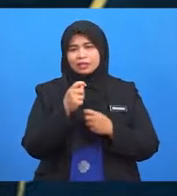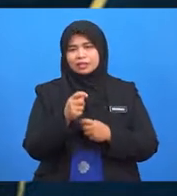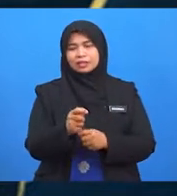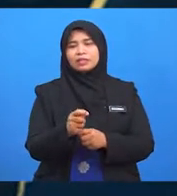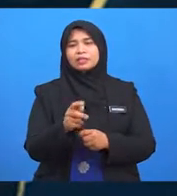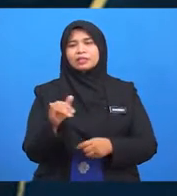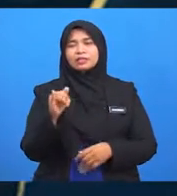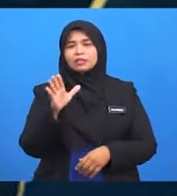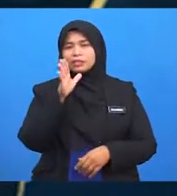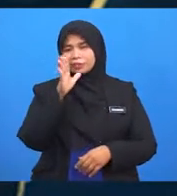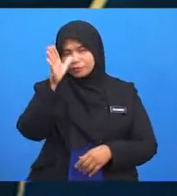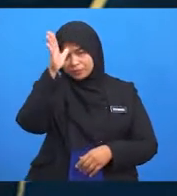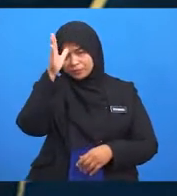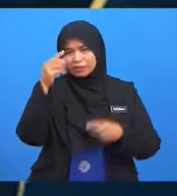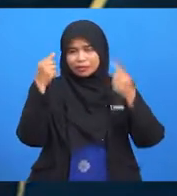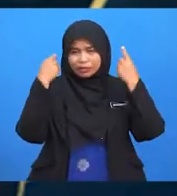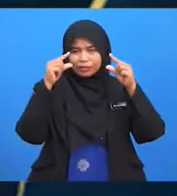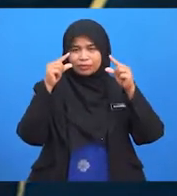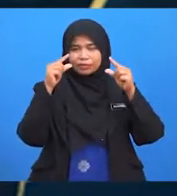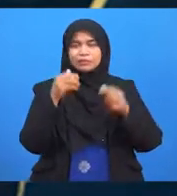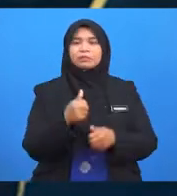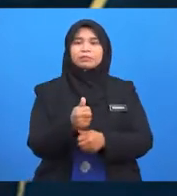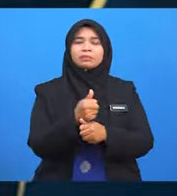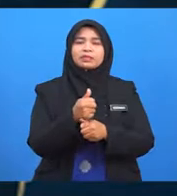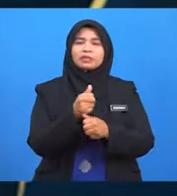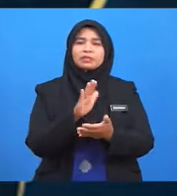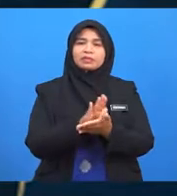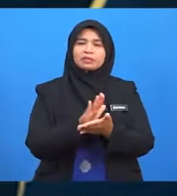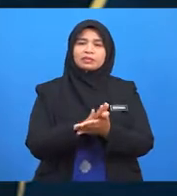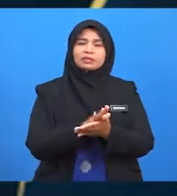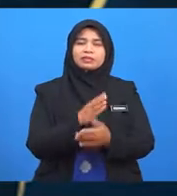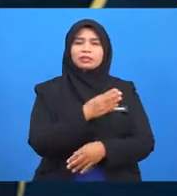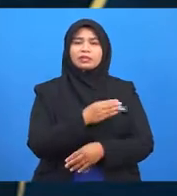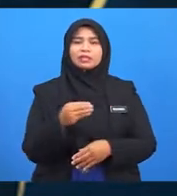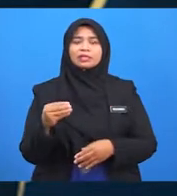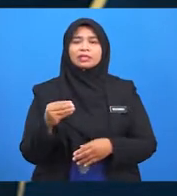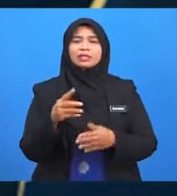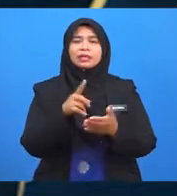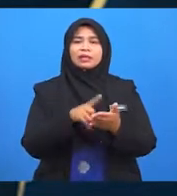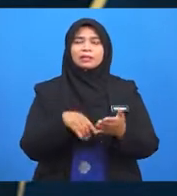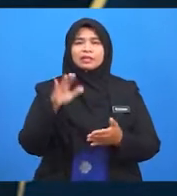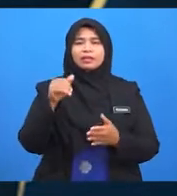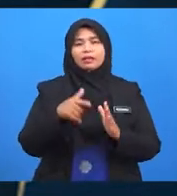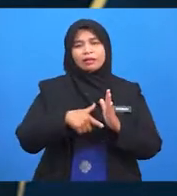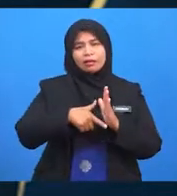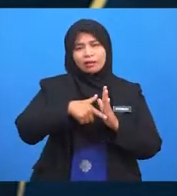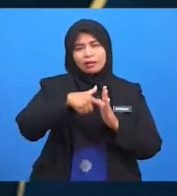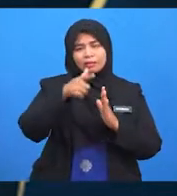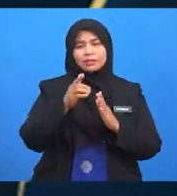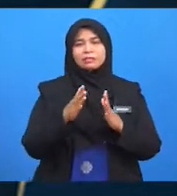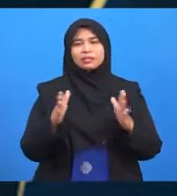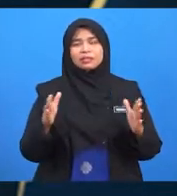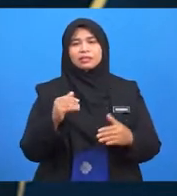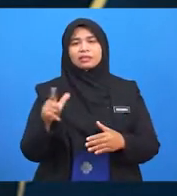bapa, guru, pengawas-pengawas sekolah. Dan apa yang lebih besar, contoh